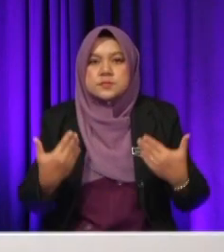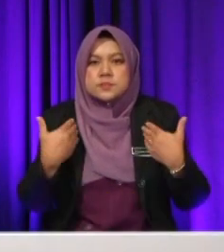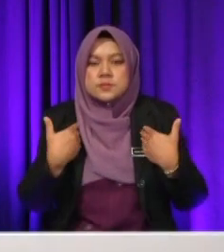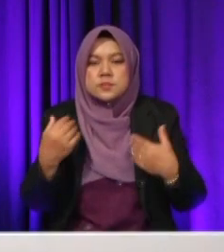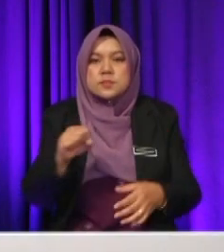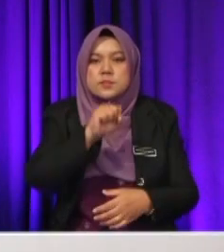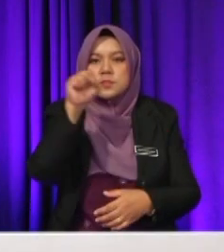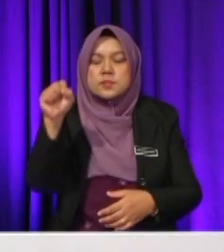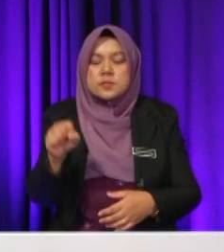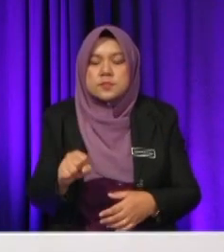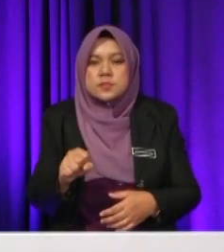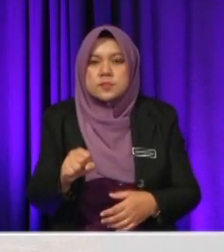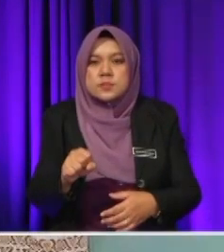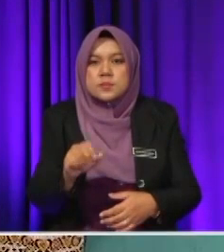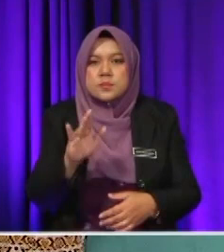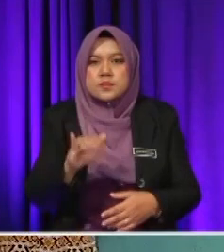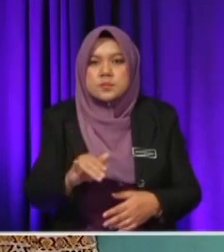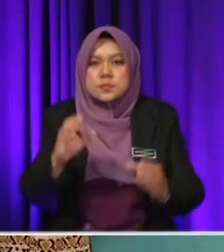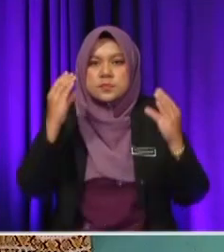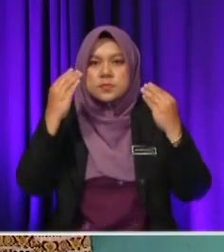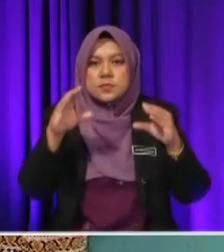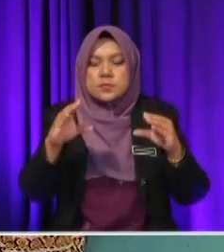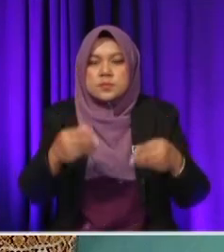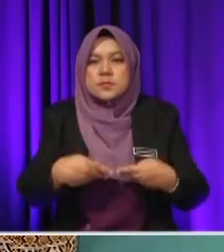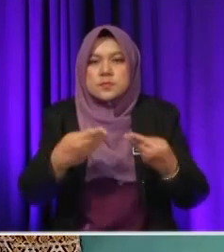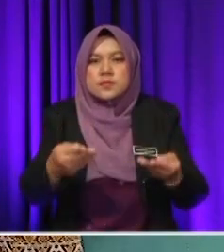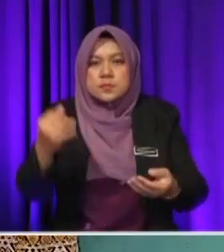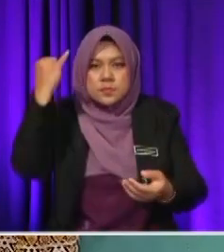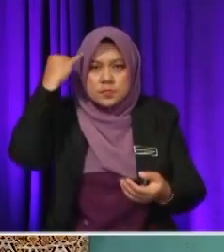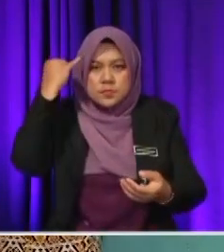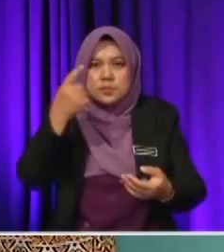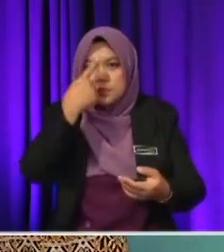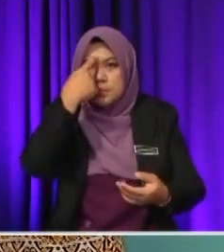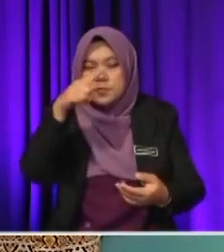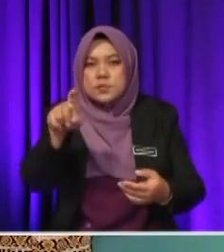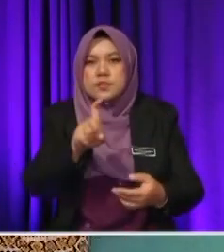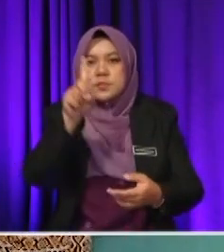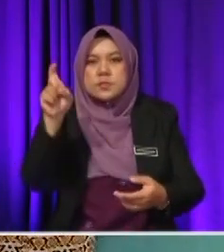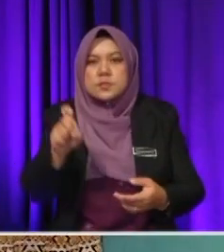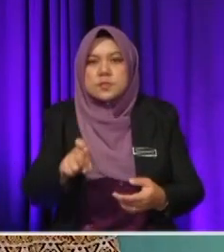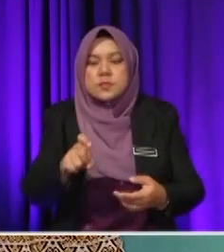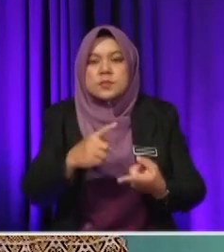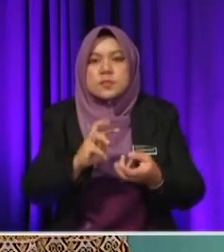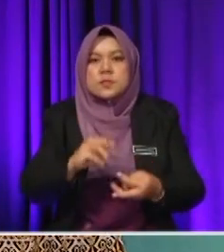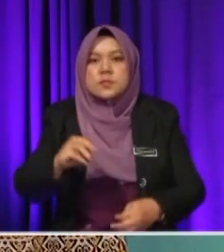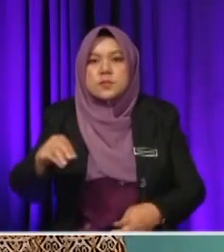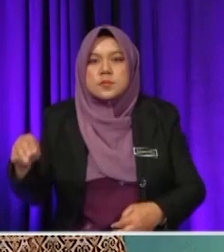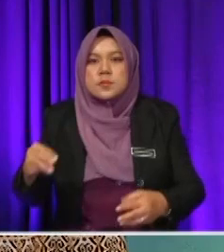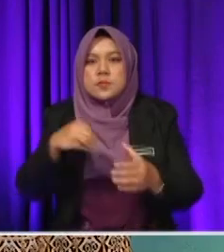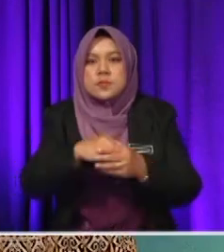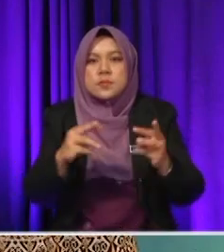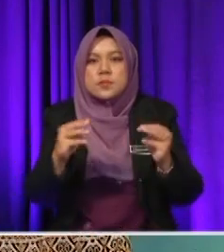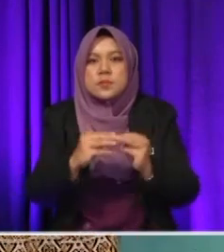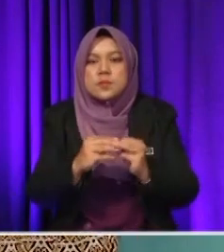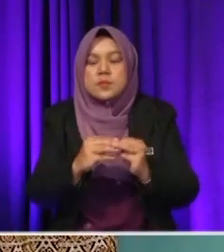soalan yang mana lepaskan kepada Ivan dahulu untuk menanyakan murid-murid dalam tarian